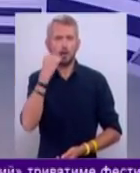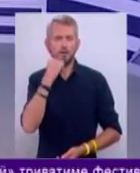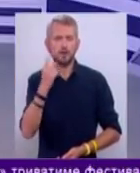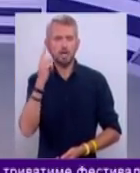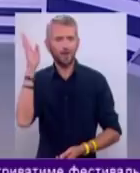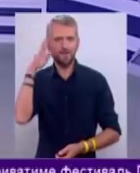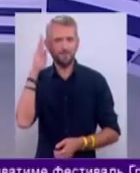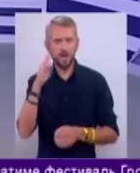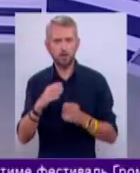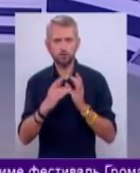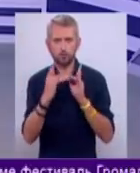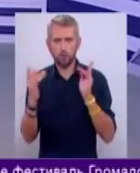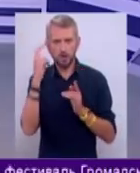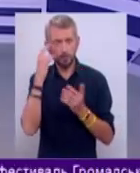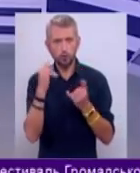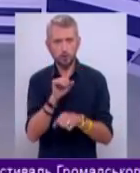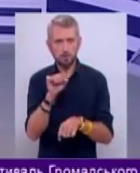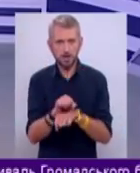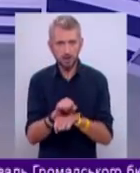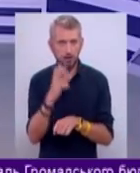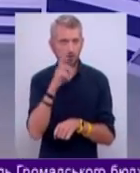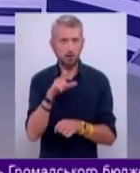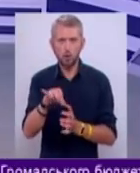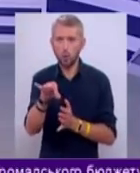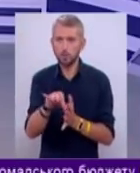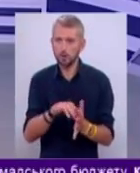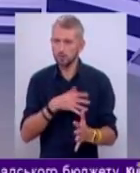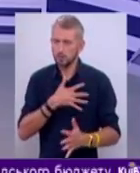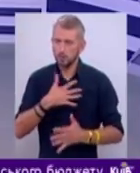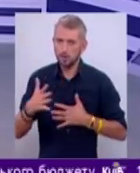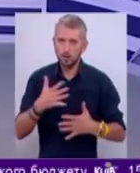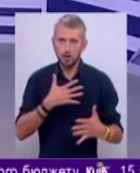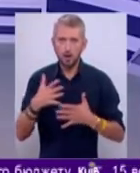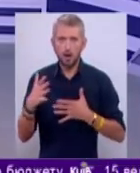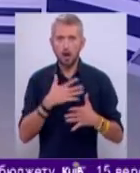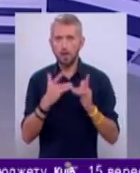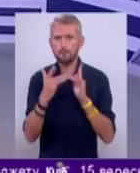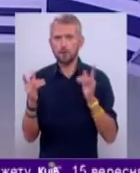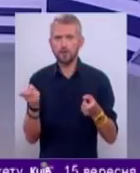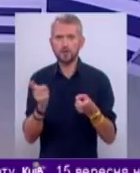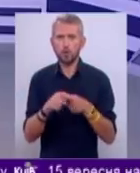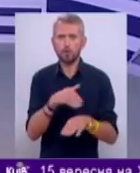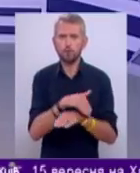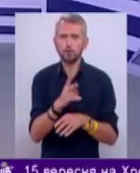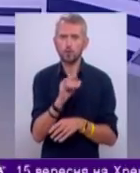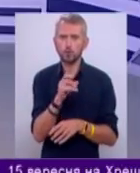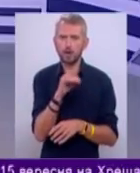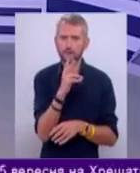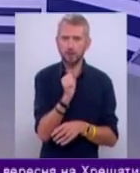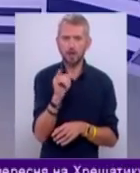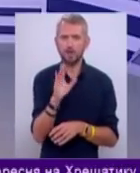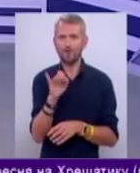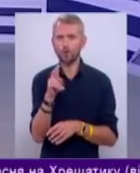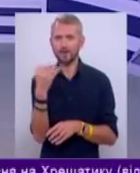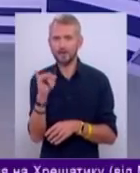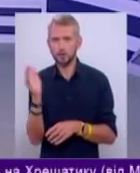Найстаріший віадук Києва сьогодні перекрили. Кияни одразу стривожились, адже переправа з'єднує вулицю Кудрявську і Вознесенський узвіз,